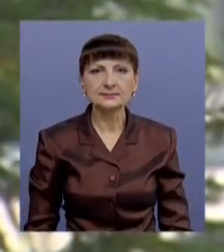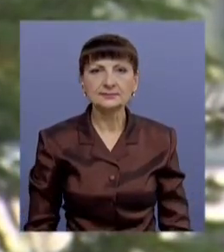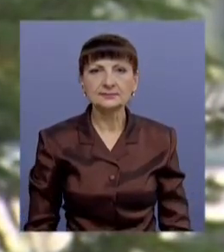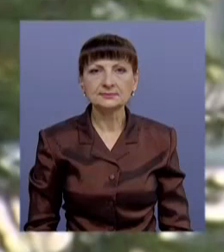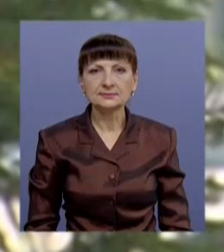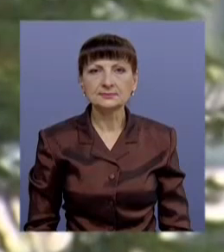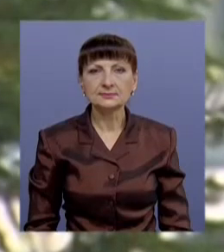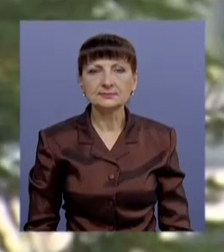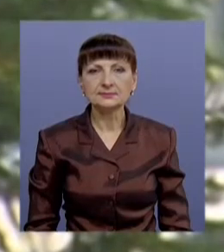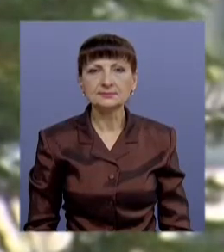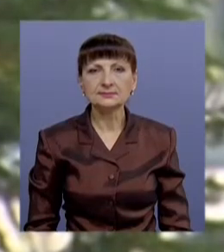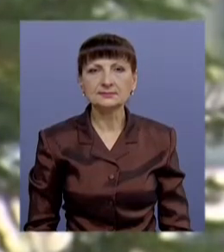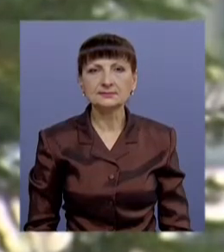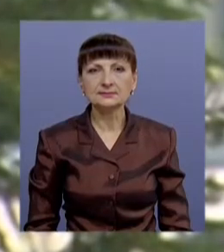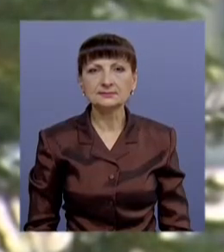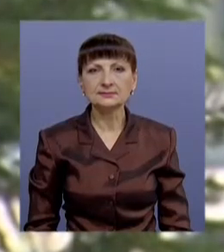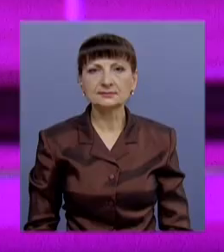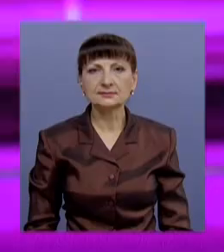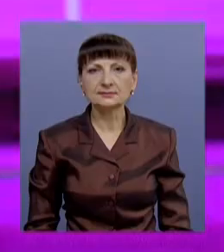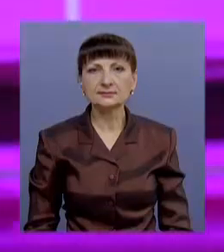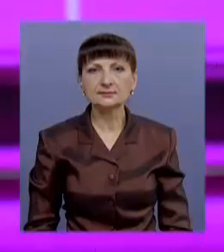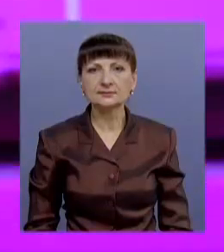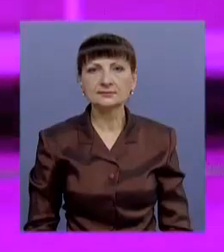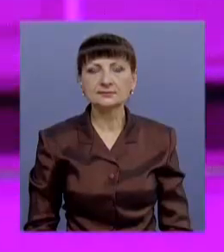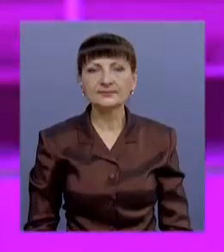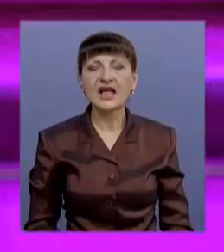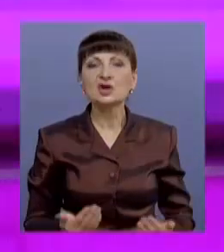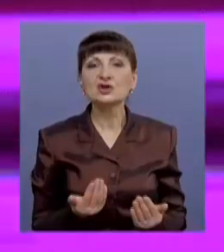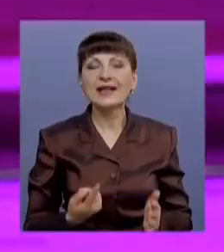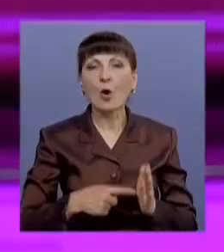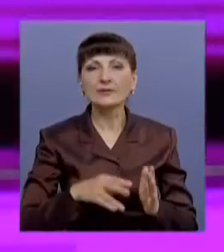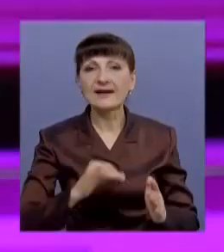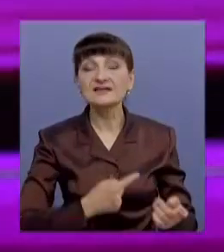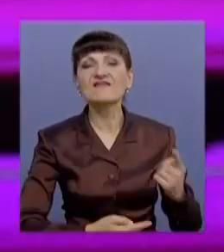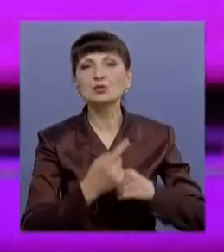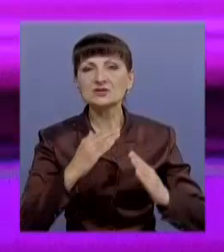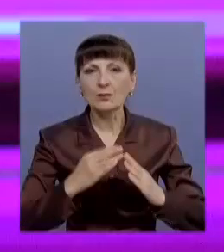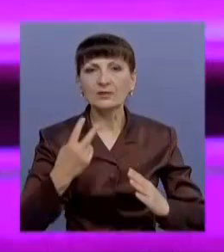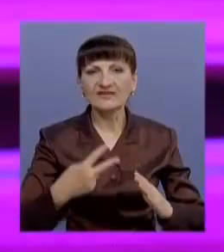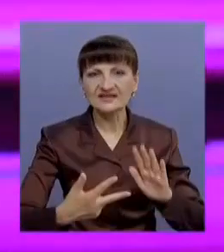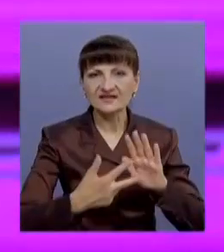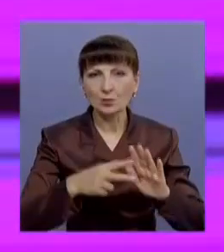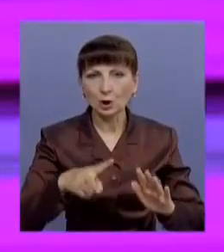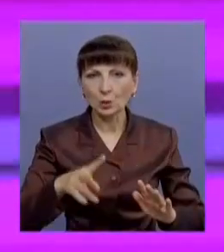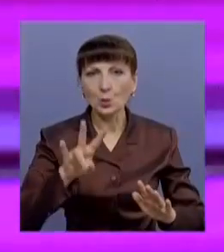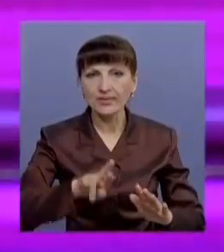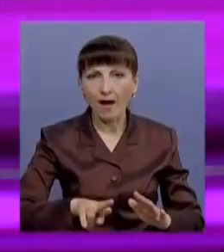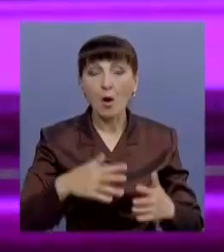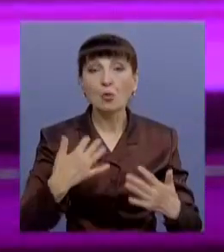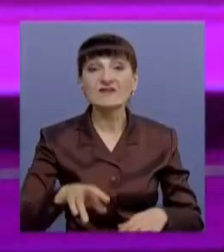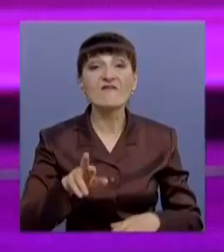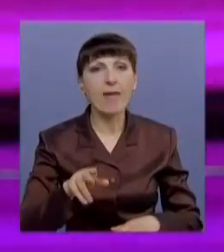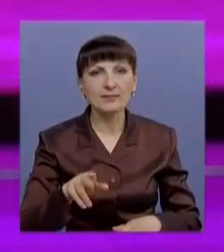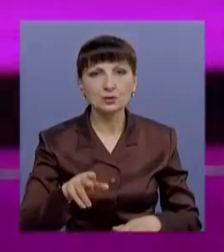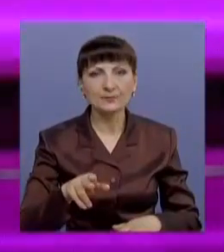Жигер Бабаканов, телеканал «Алматы». Жители Арыси вернутся домой 28 июня, то есть уже в